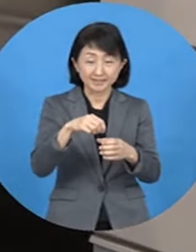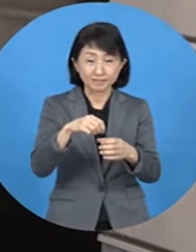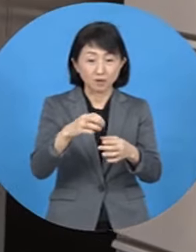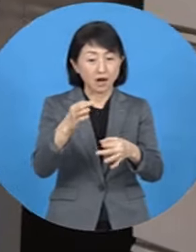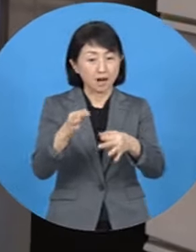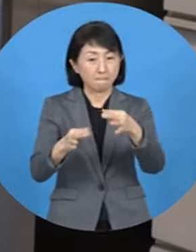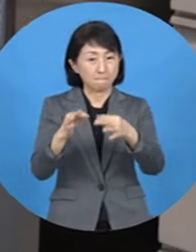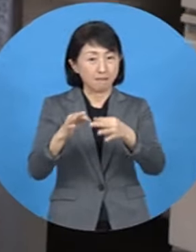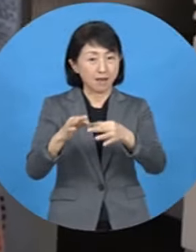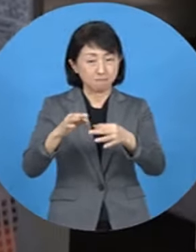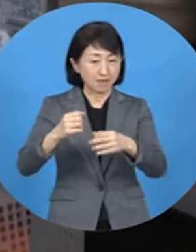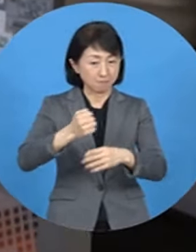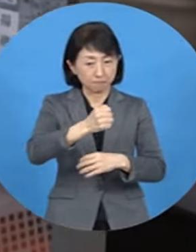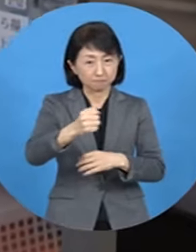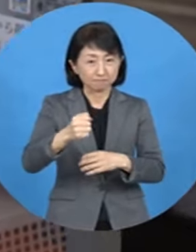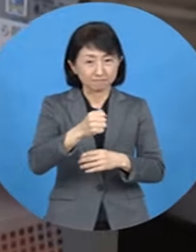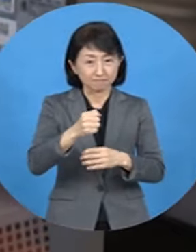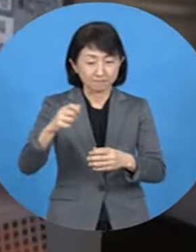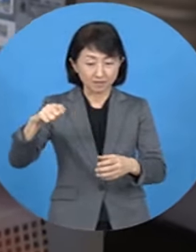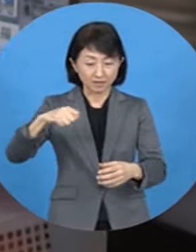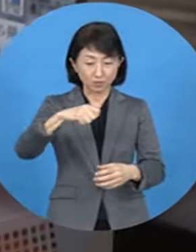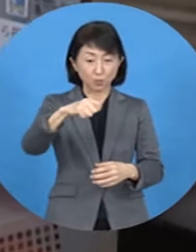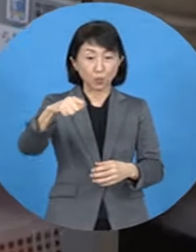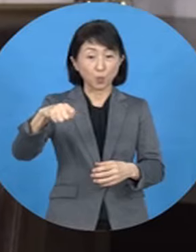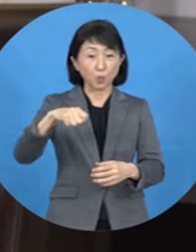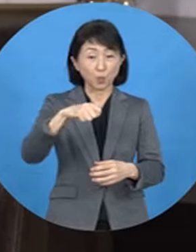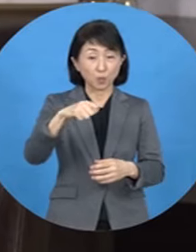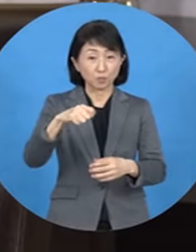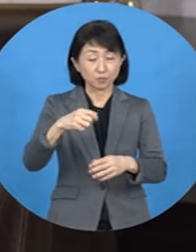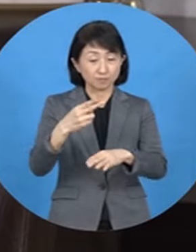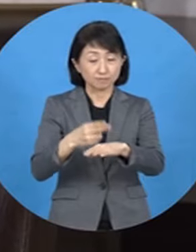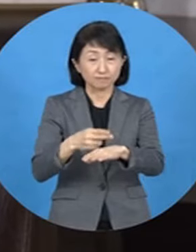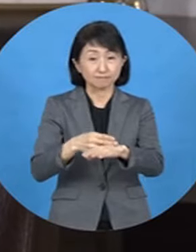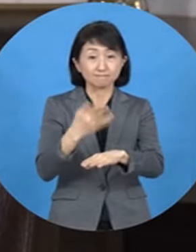いてドリップし提供しています。